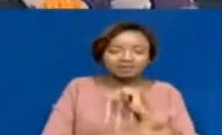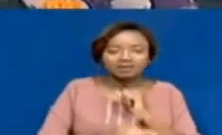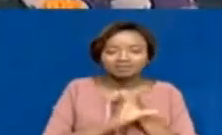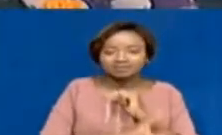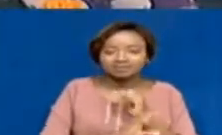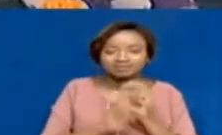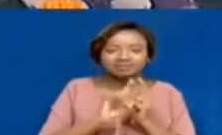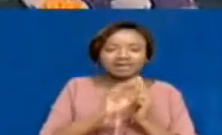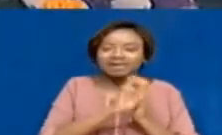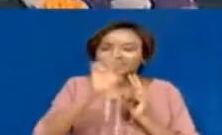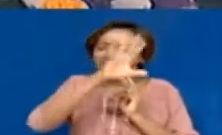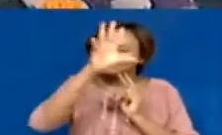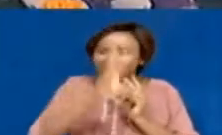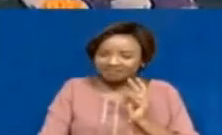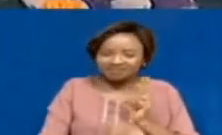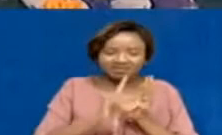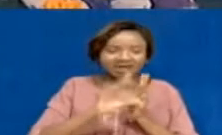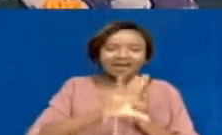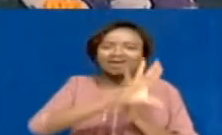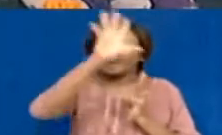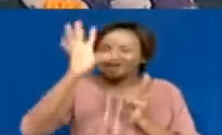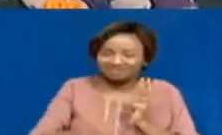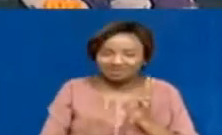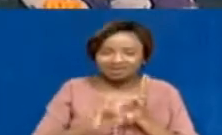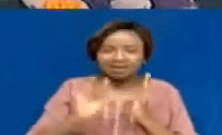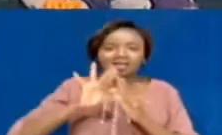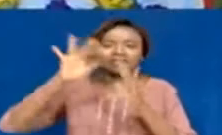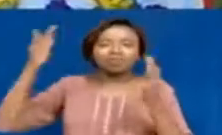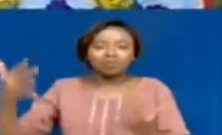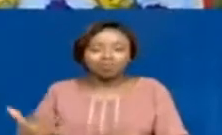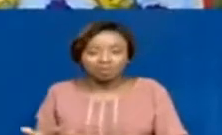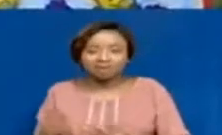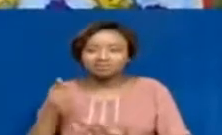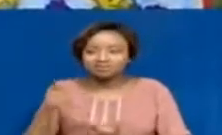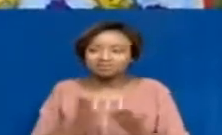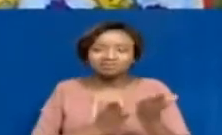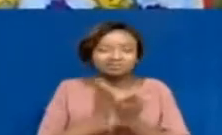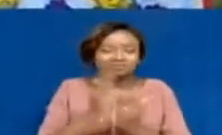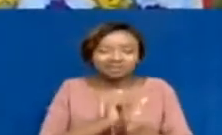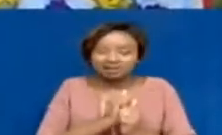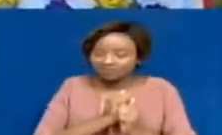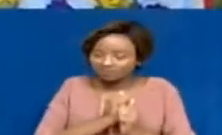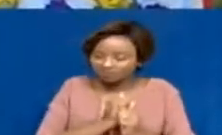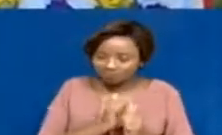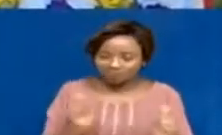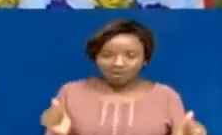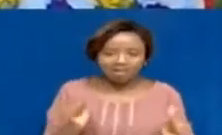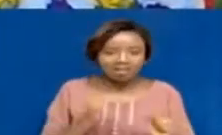ametendea Afrika Mashariki na Afrika na ulimwengu mzima kwa dhati,